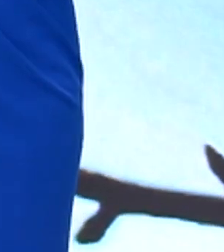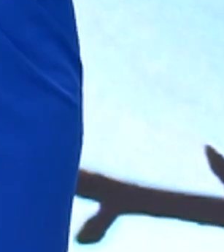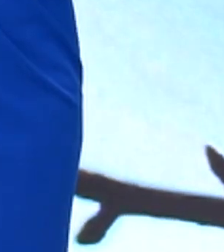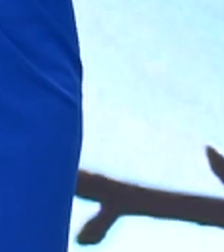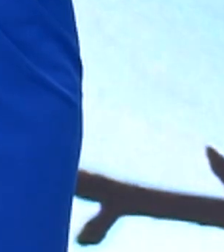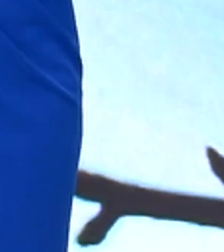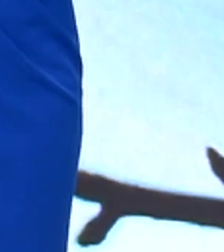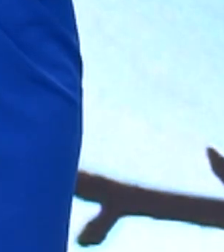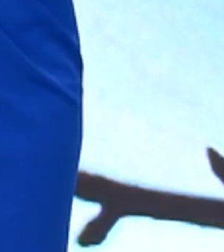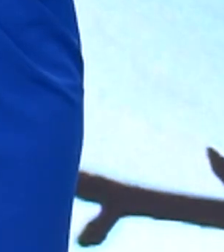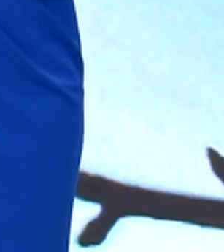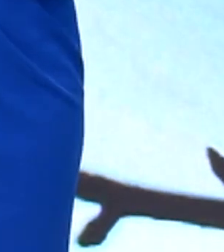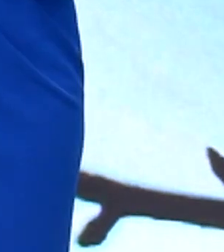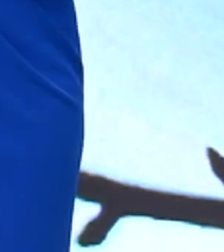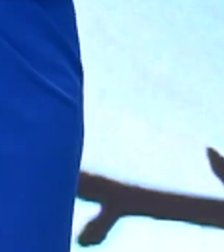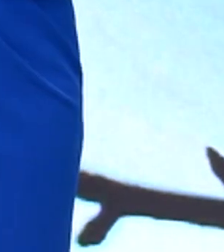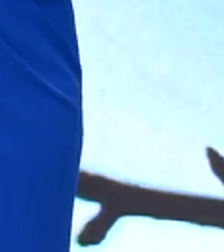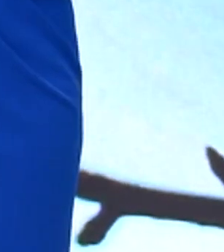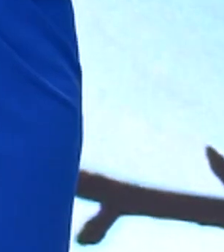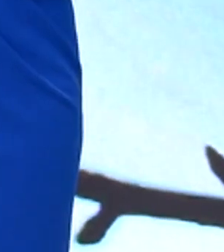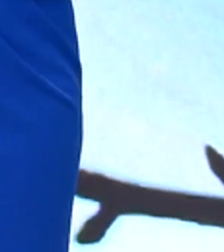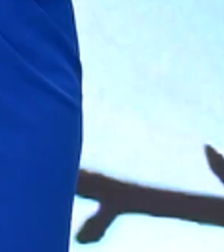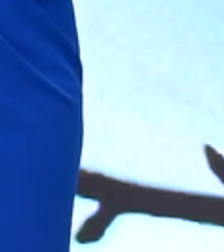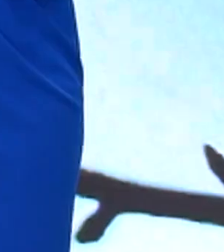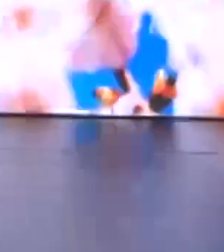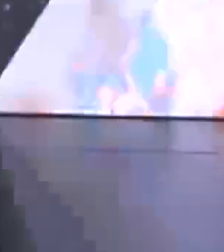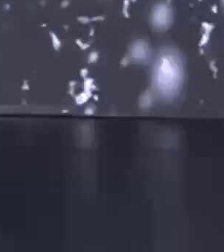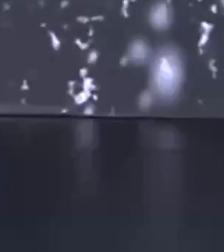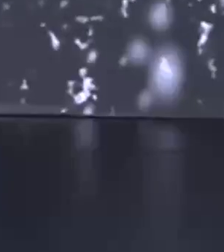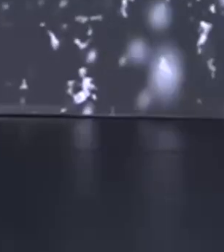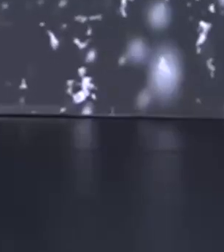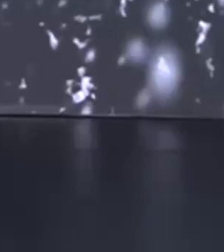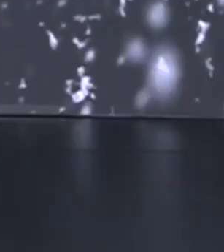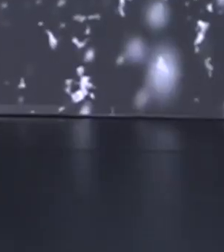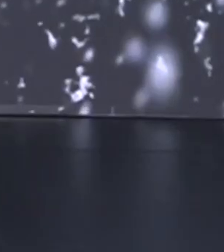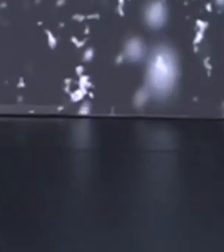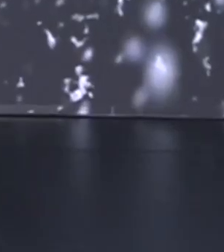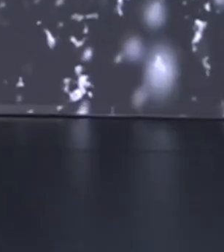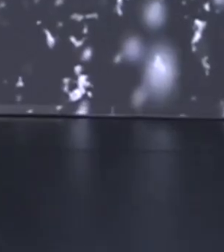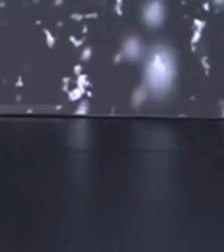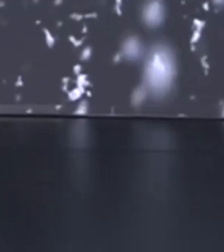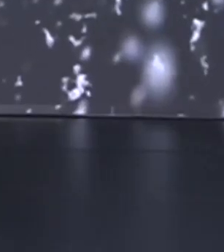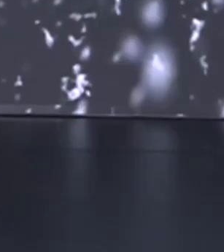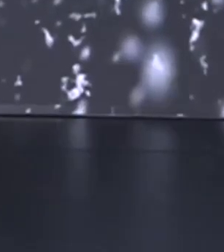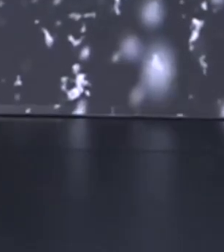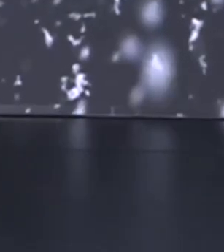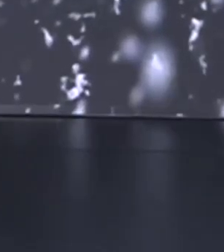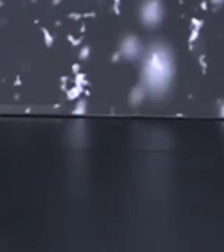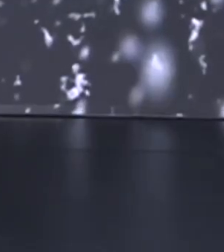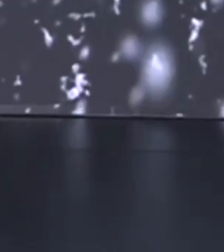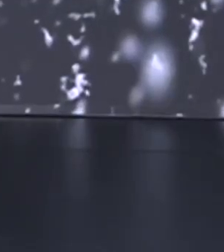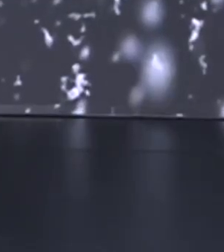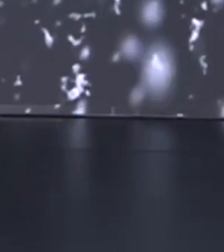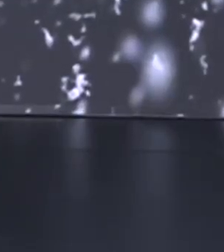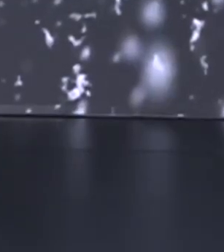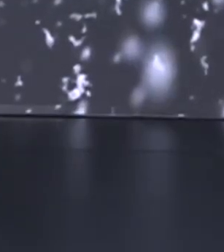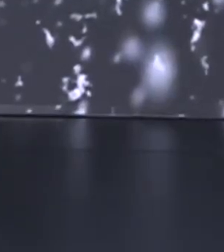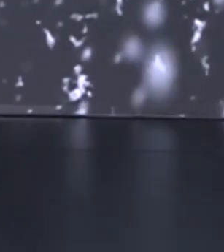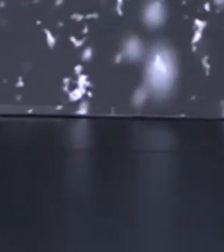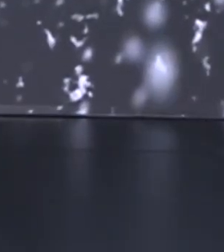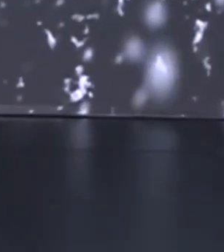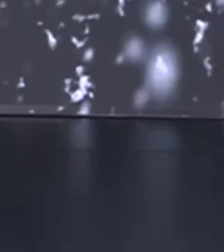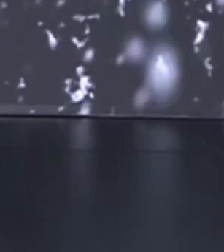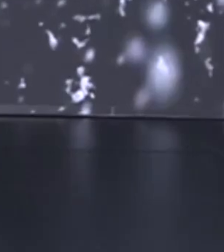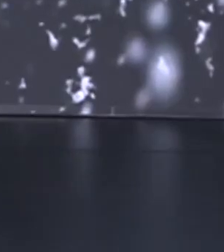жауат, күндіз 0-21, түнде 16 градус жоғары болады. Астанада қар араласа жауын жауып, ауа температурасы күрт төмендеуі мүмкін